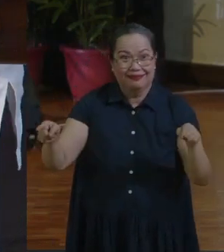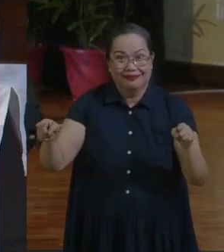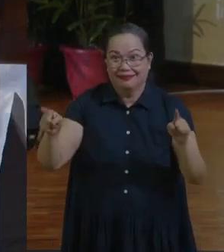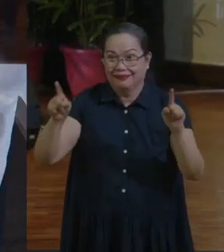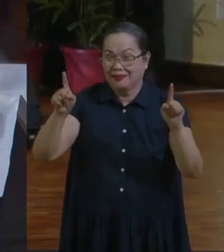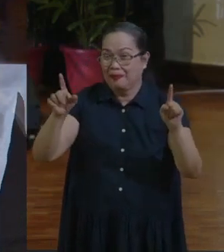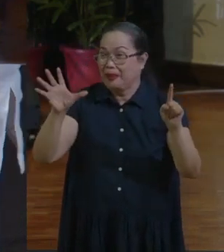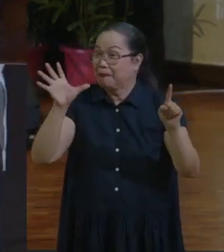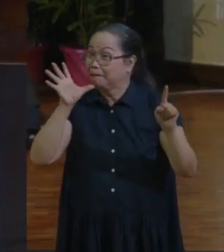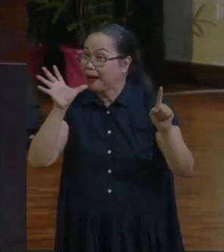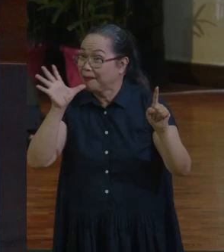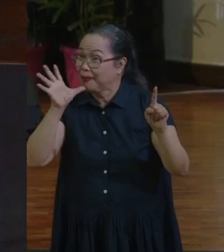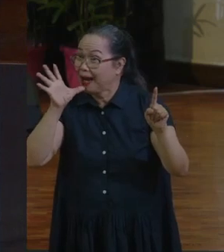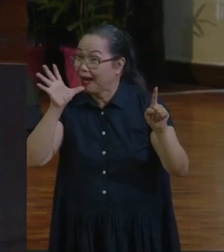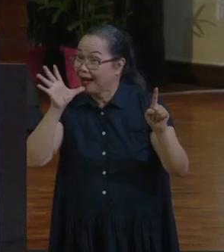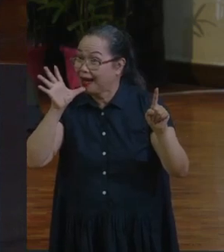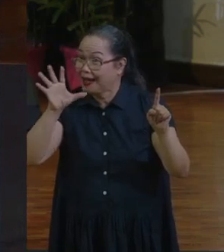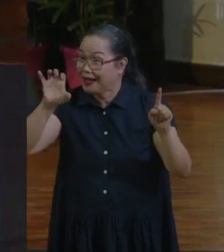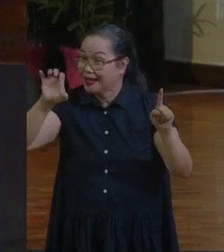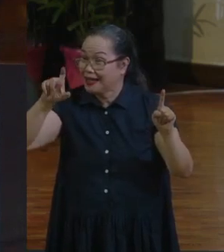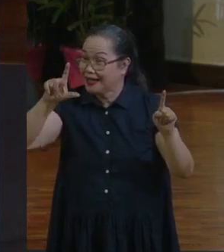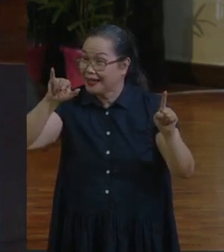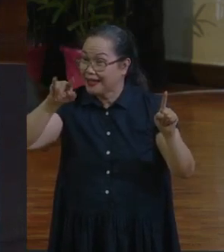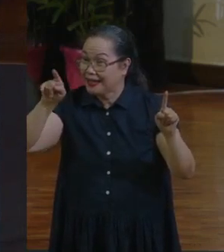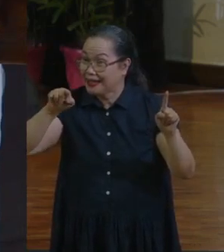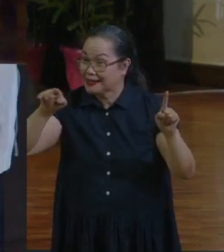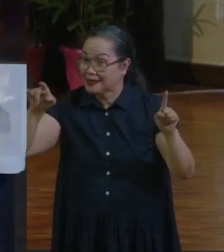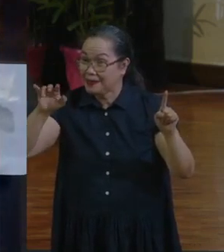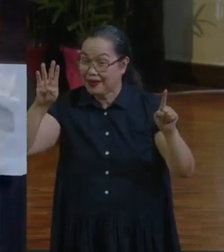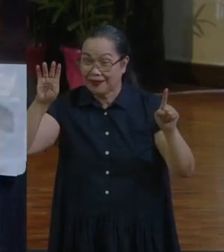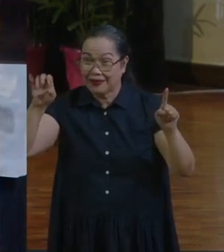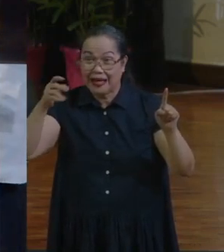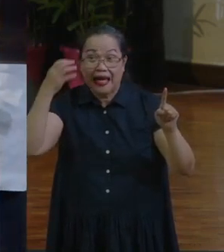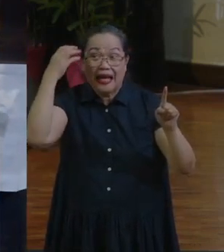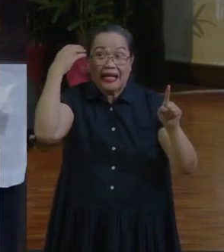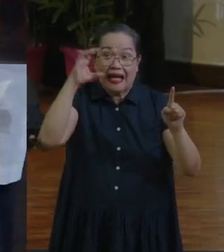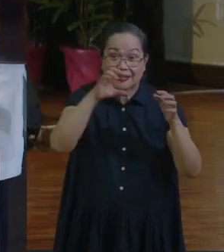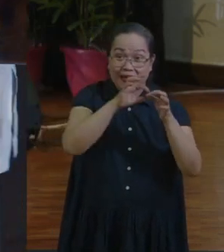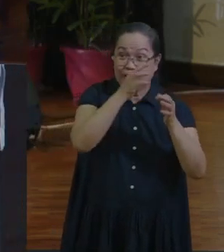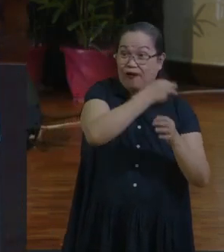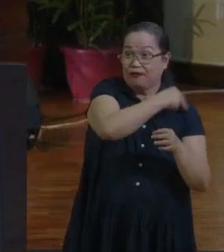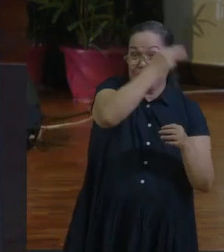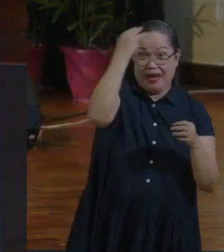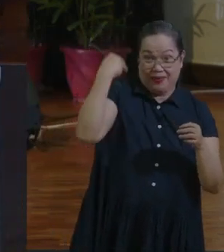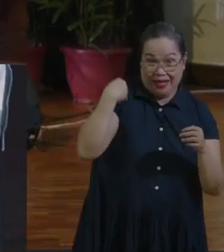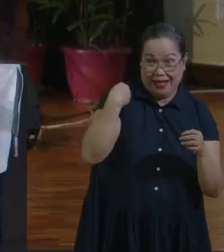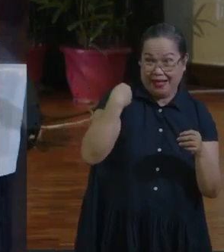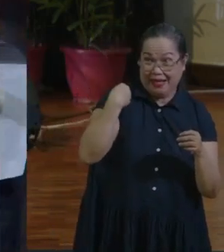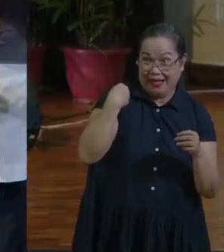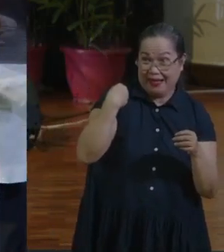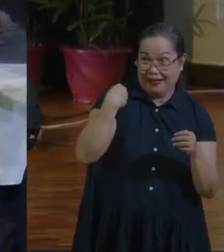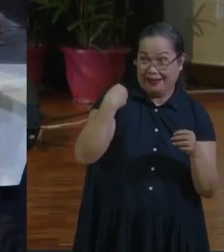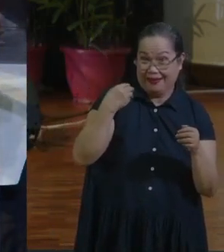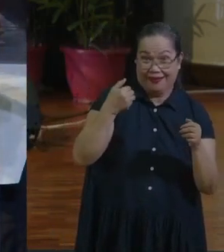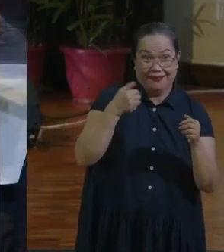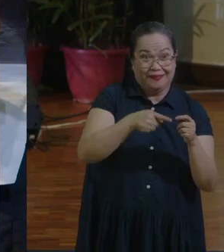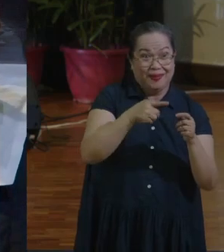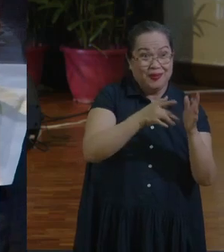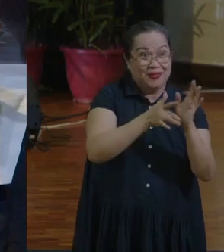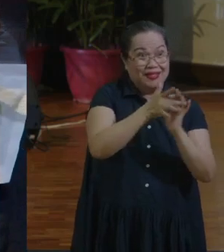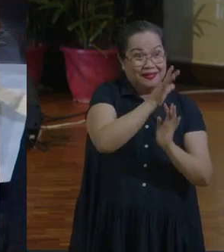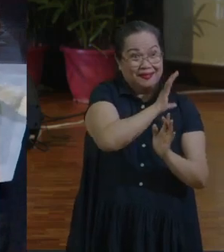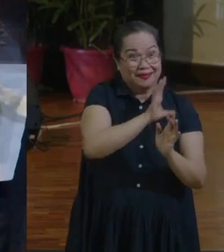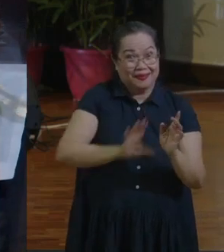ang kanyang mother, si Elizabeth, ay relative ni Mary, na human mother ng ating Panginoong